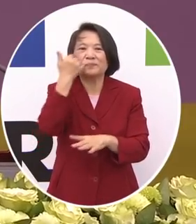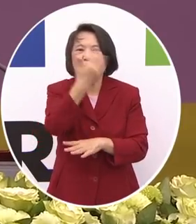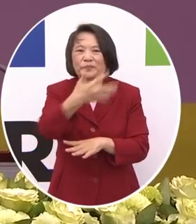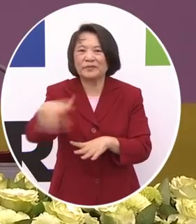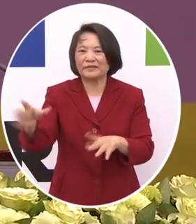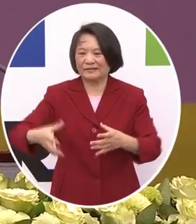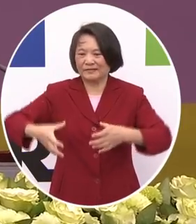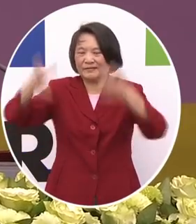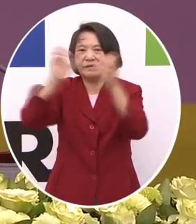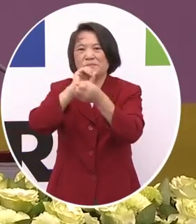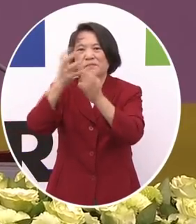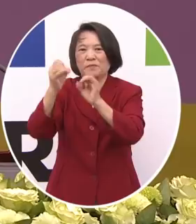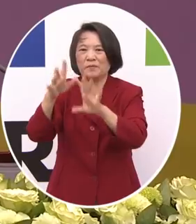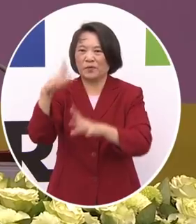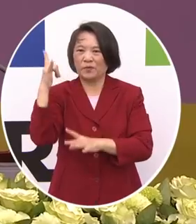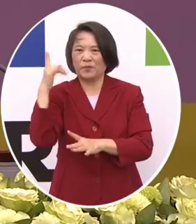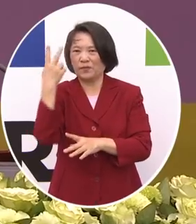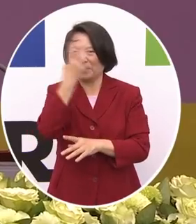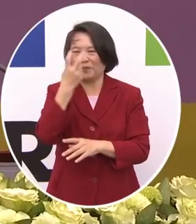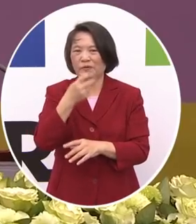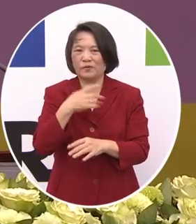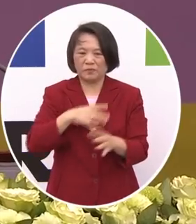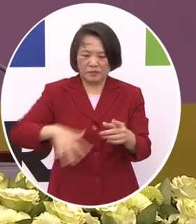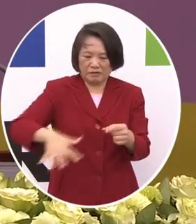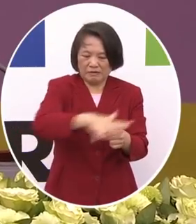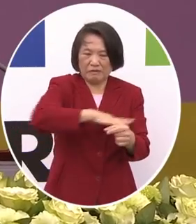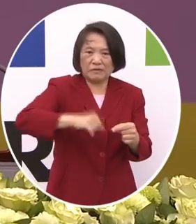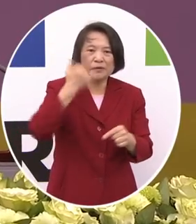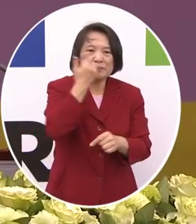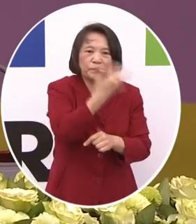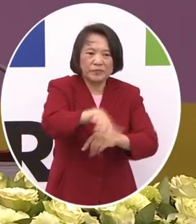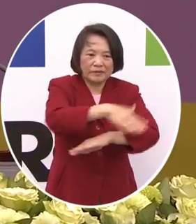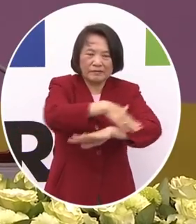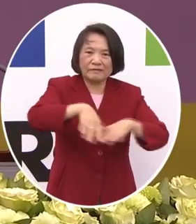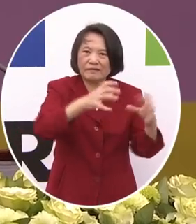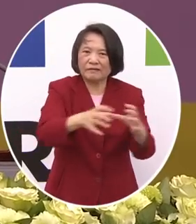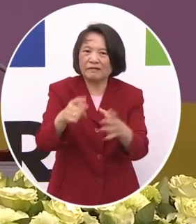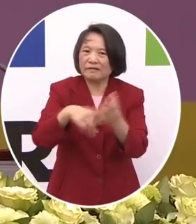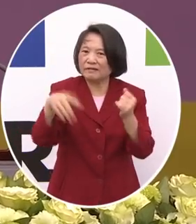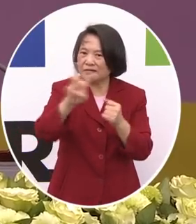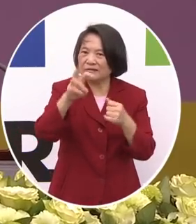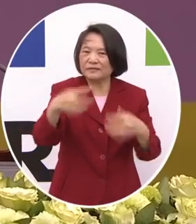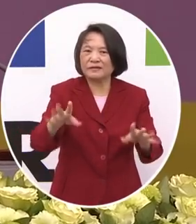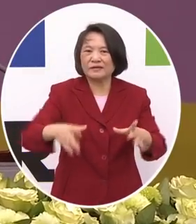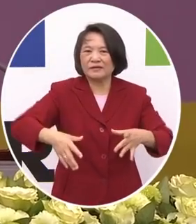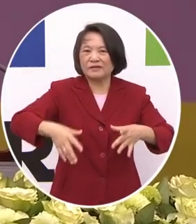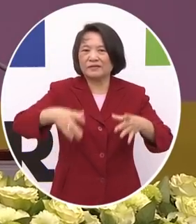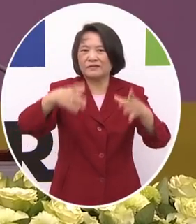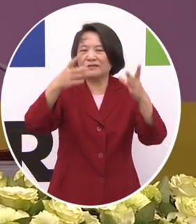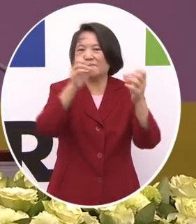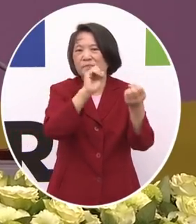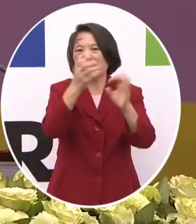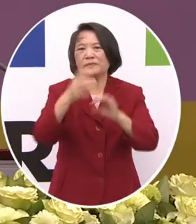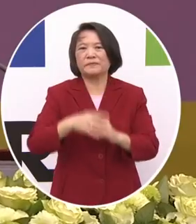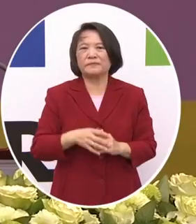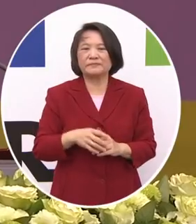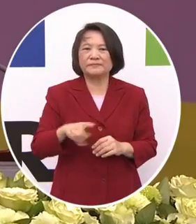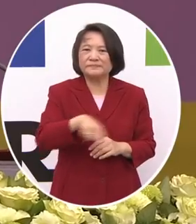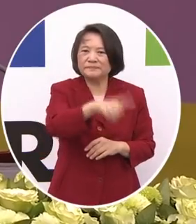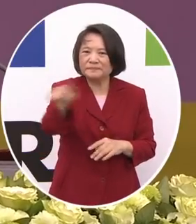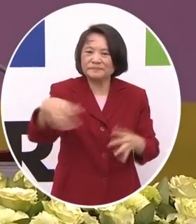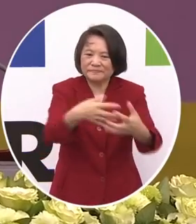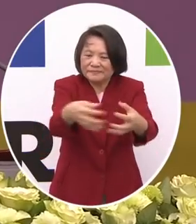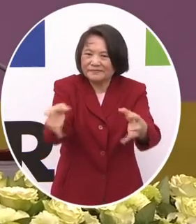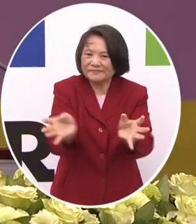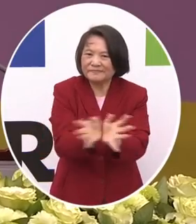守护者。我们全国各地的海岸有36座灯塔，每一群有一群